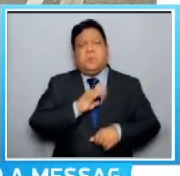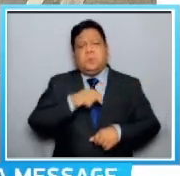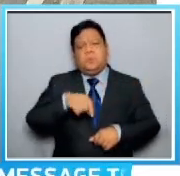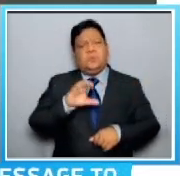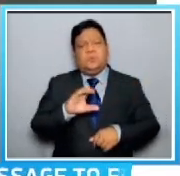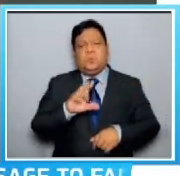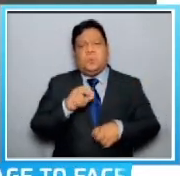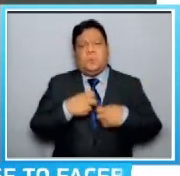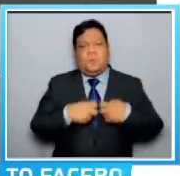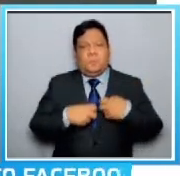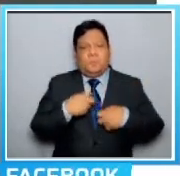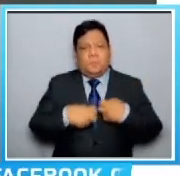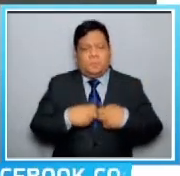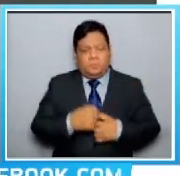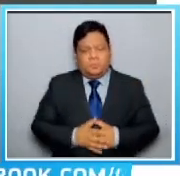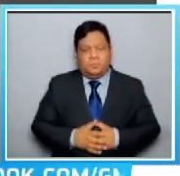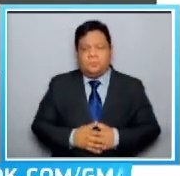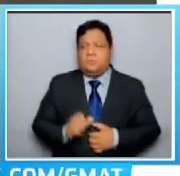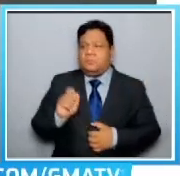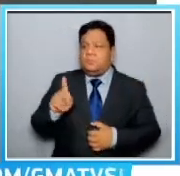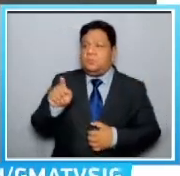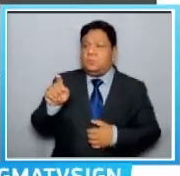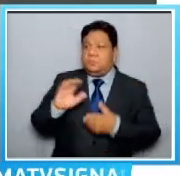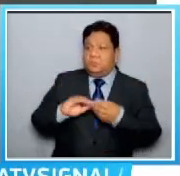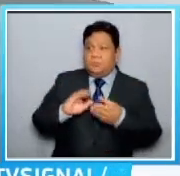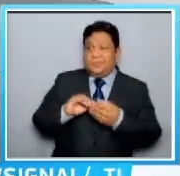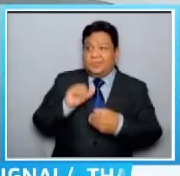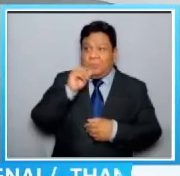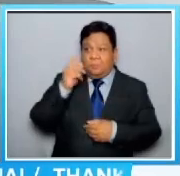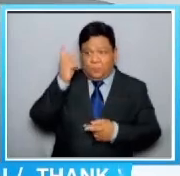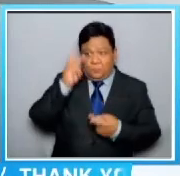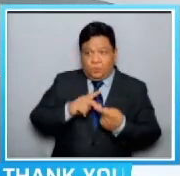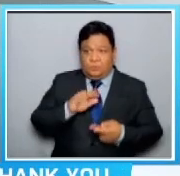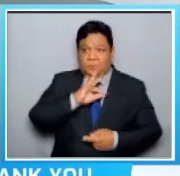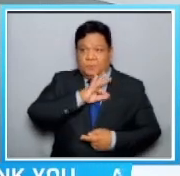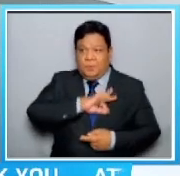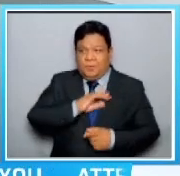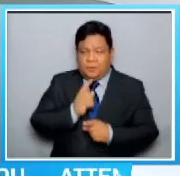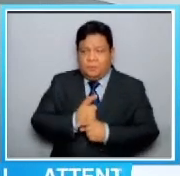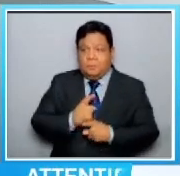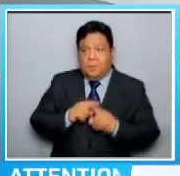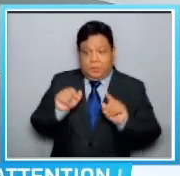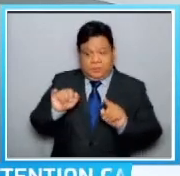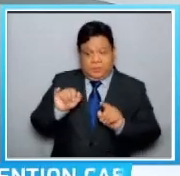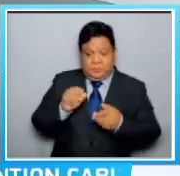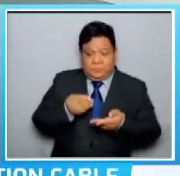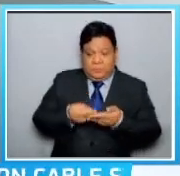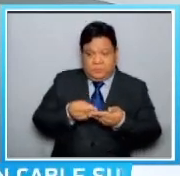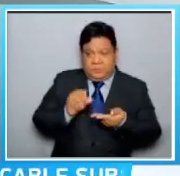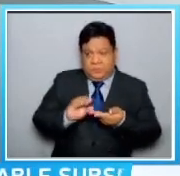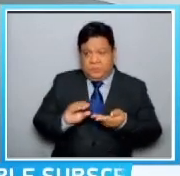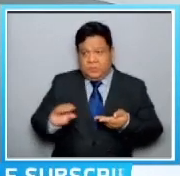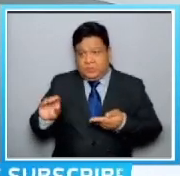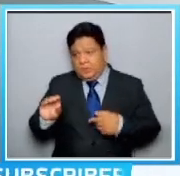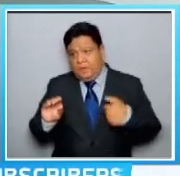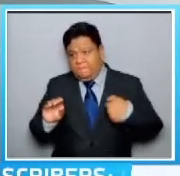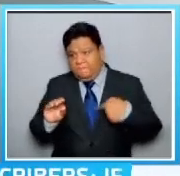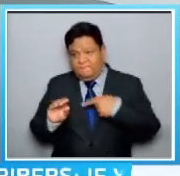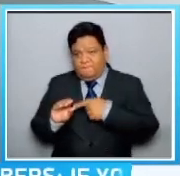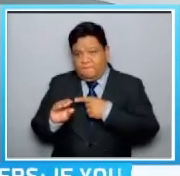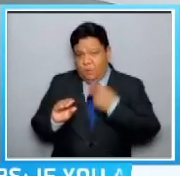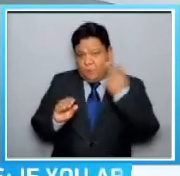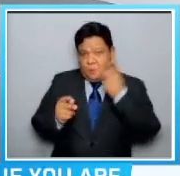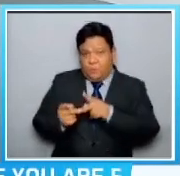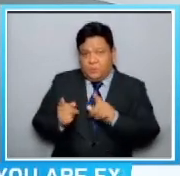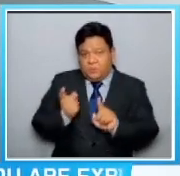lang po saan. Opo. Nabanggit nyo, hindi naman ito para kumita. Pero meron din hong napupuntahan, di ba? Yung nakukuha ninyo o nakakalap ninyo